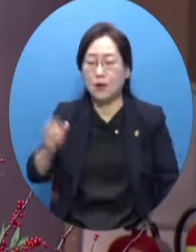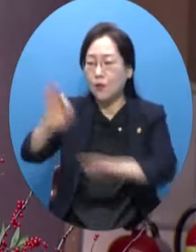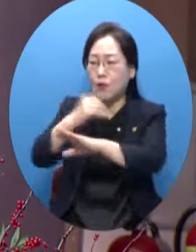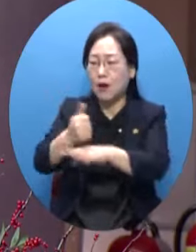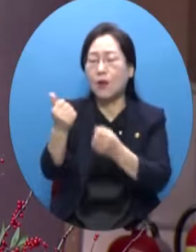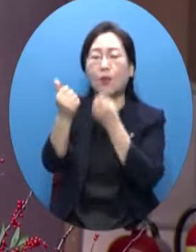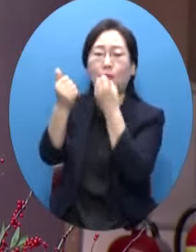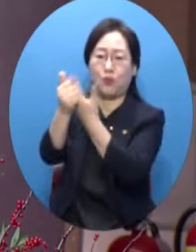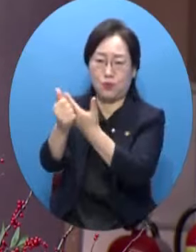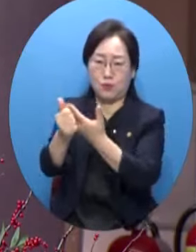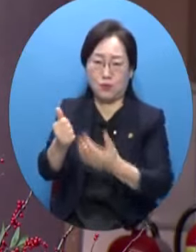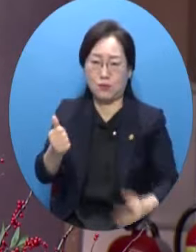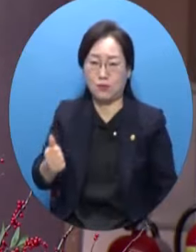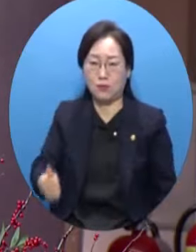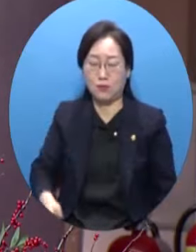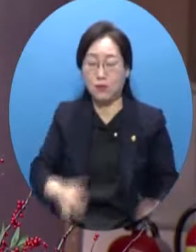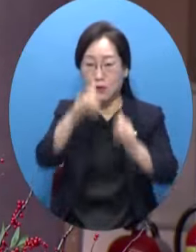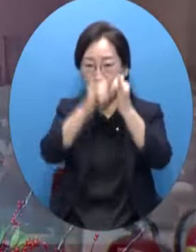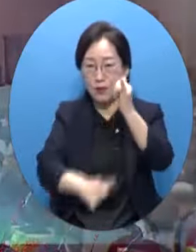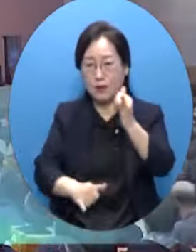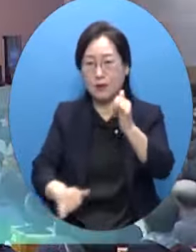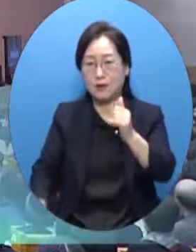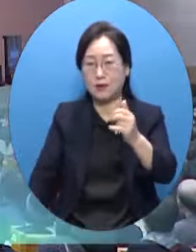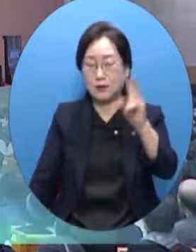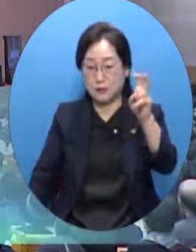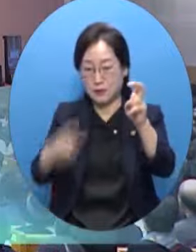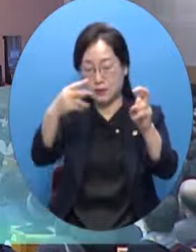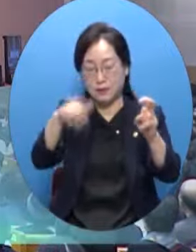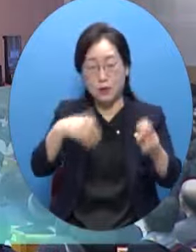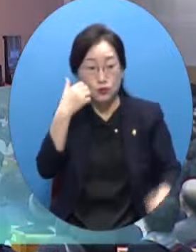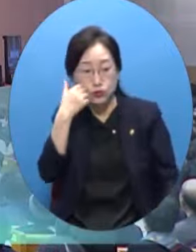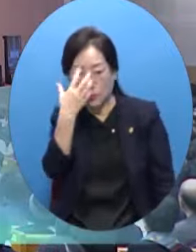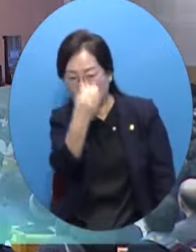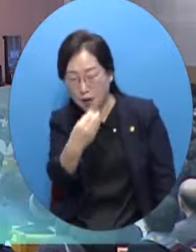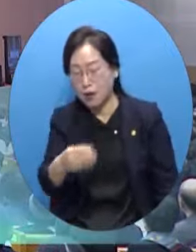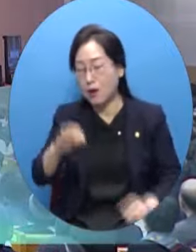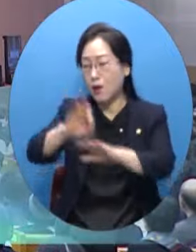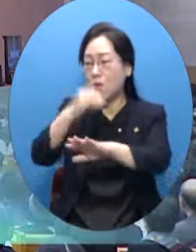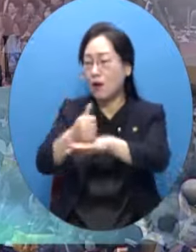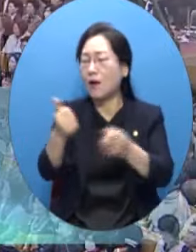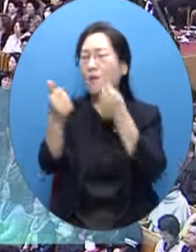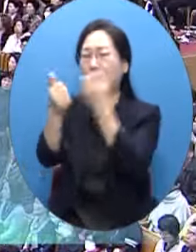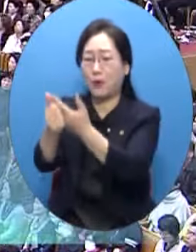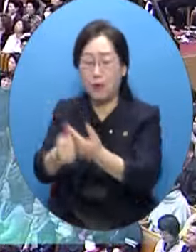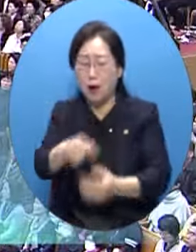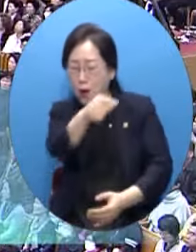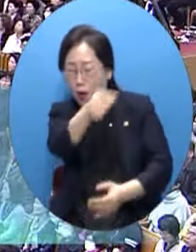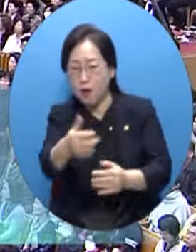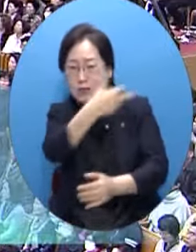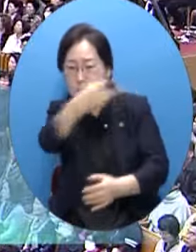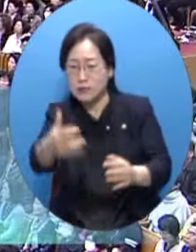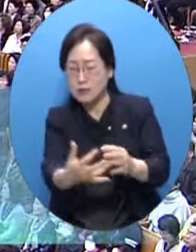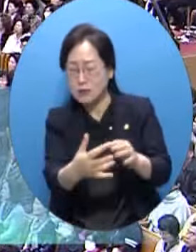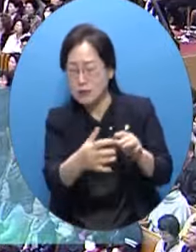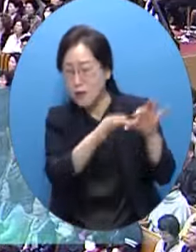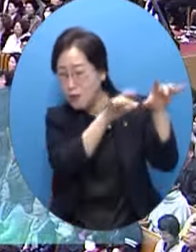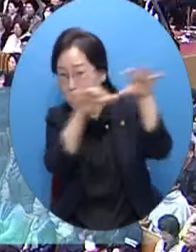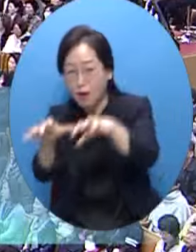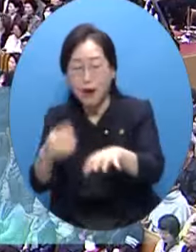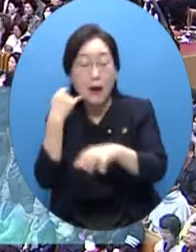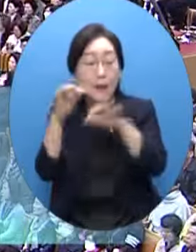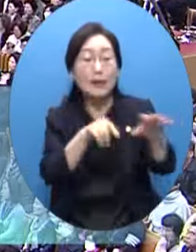왕에게 보고를 합니다. 역대하 20장 2절 3절입니다. 어떤 사람이 와서 여호사밧에게 전하 이르되 큰 무리가 바다 저쪽